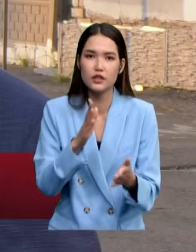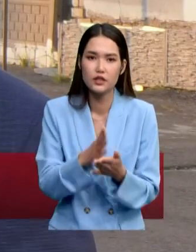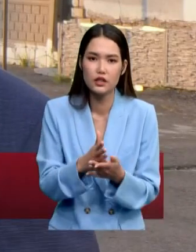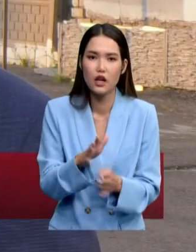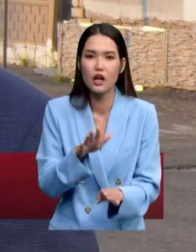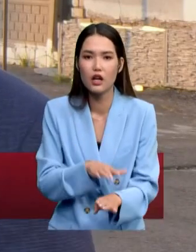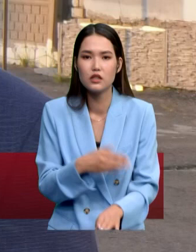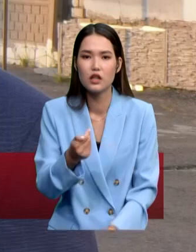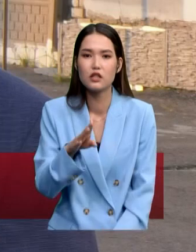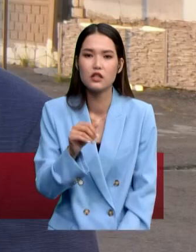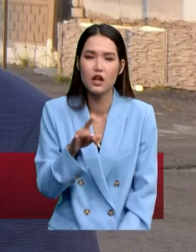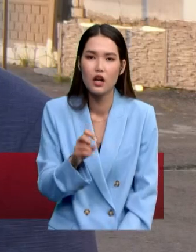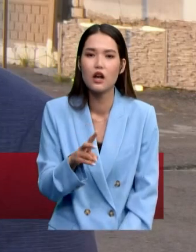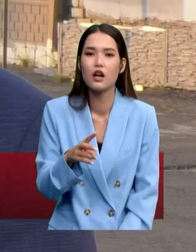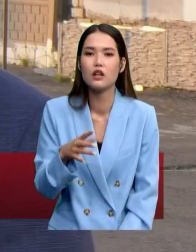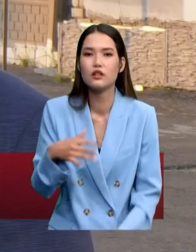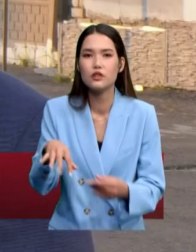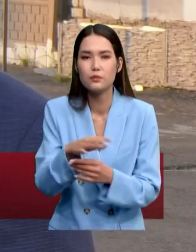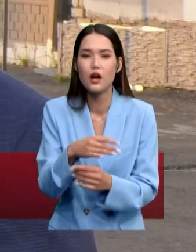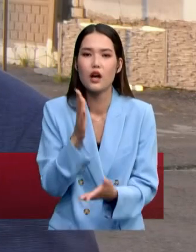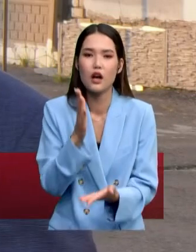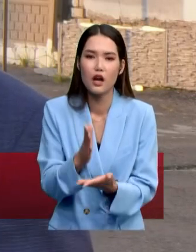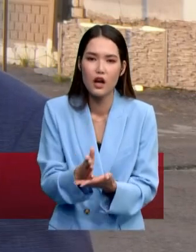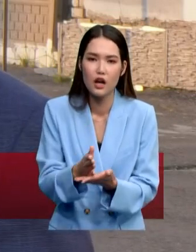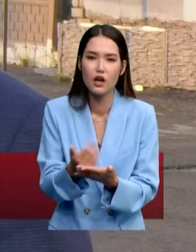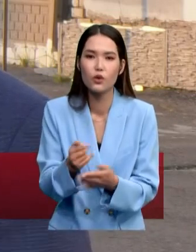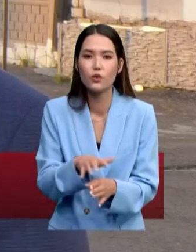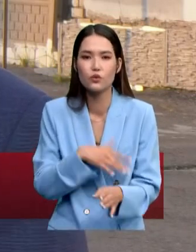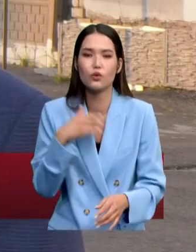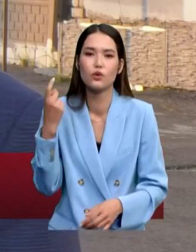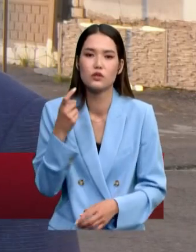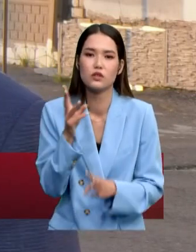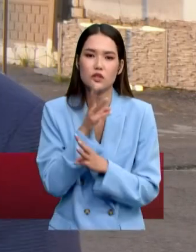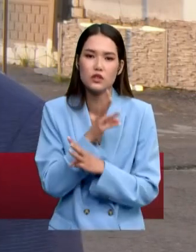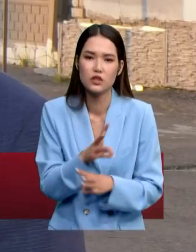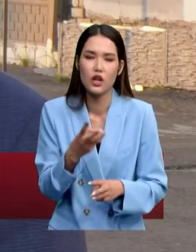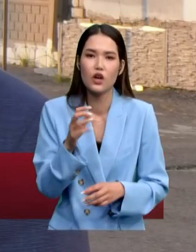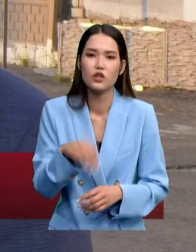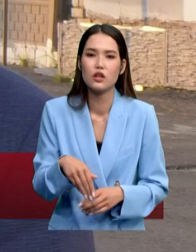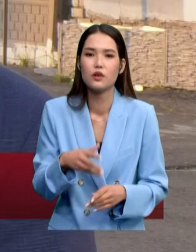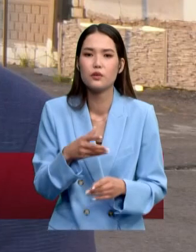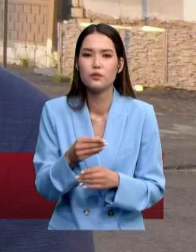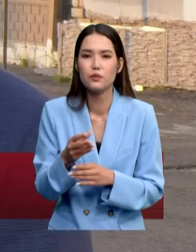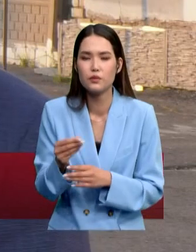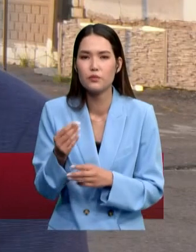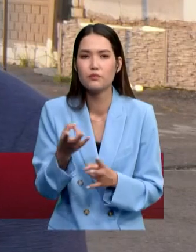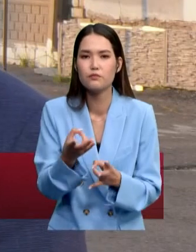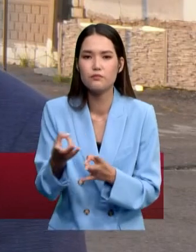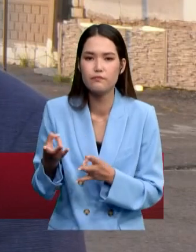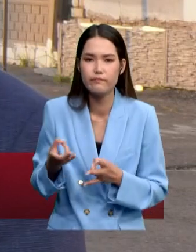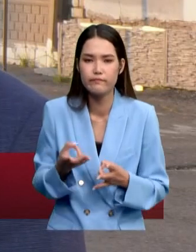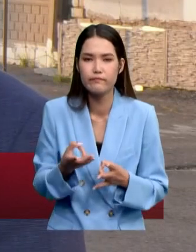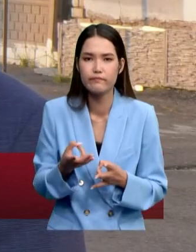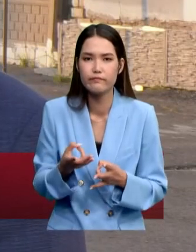гидрант, кран бәрі тұр. Жалғай салуға болады. Бірақ та ұзындығы 3,5 километр. Ол бір сыпыра қаражат.